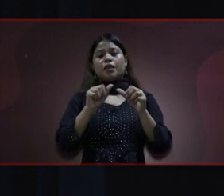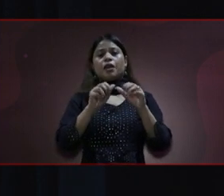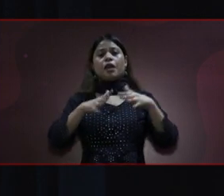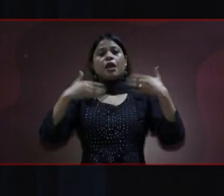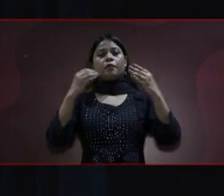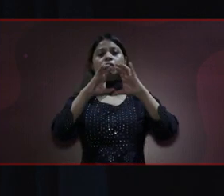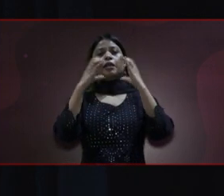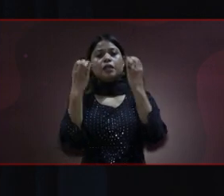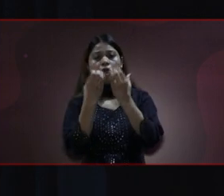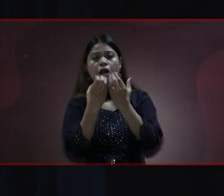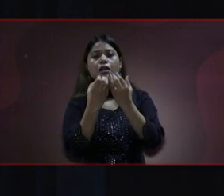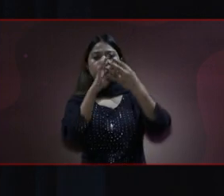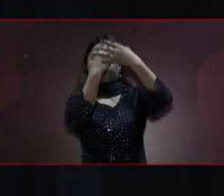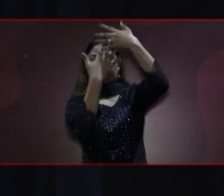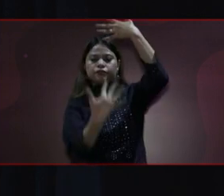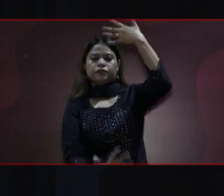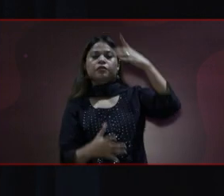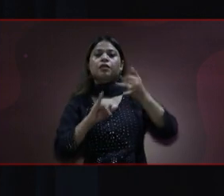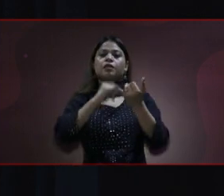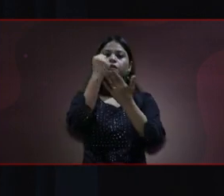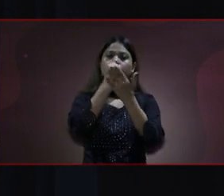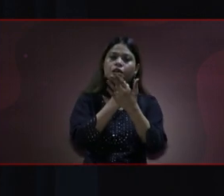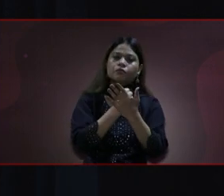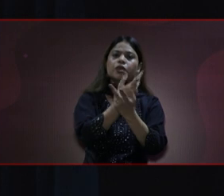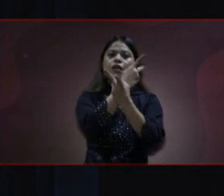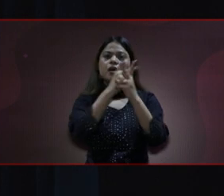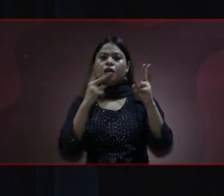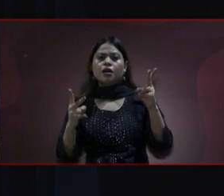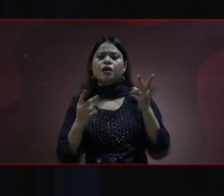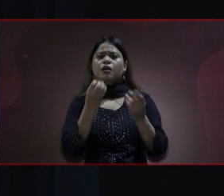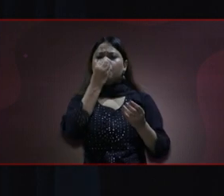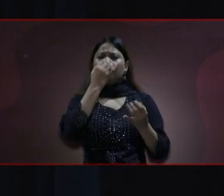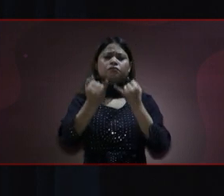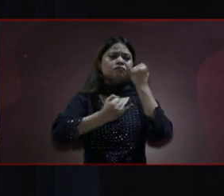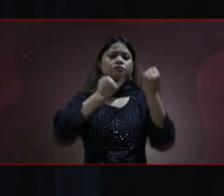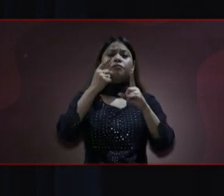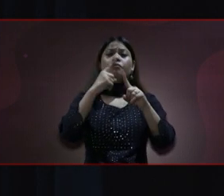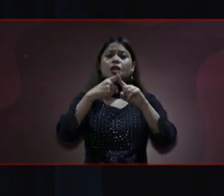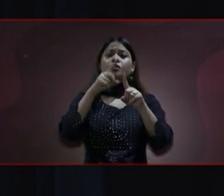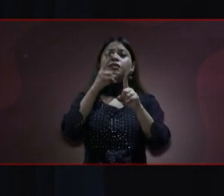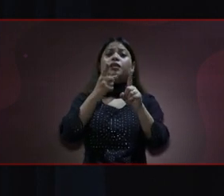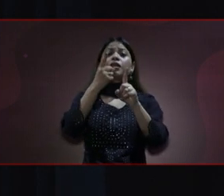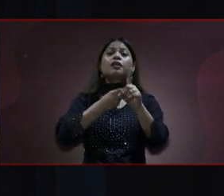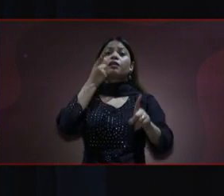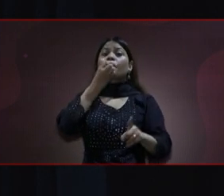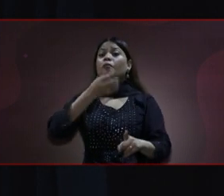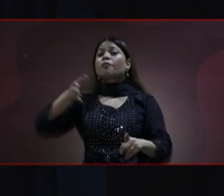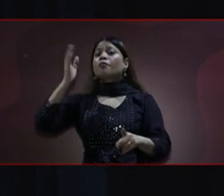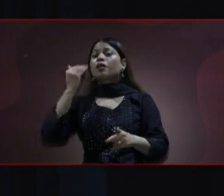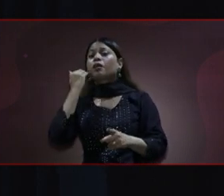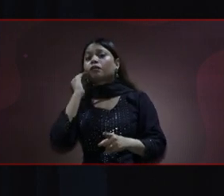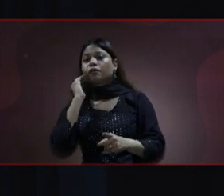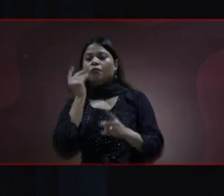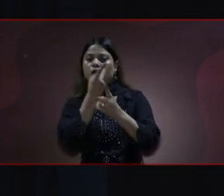वाइज किताब मिल सकता है, सब्जेक्ट वाइज किताब मिल सकता है, और ईयर वाइज भी किताब मिल सकता है। अगर घर में